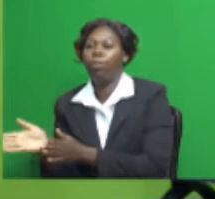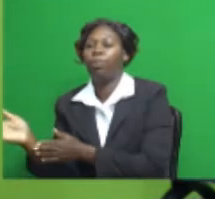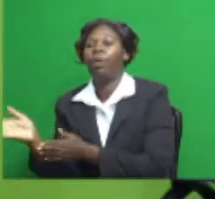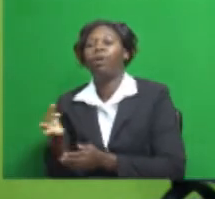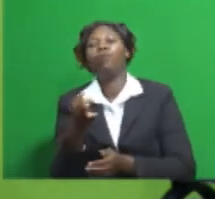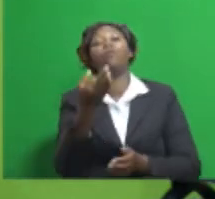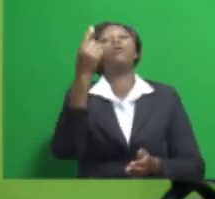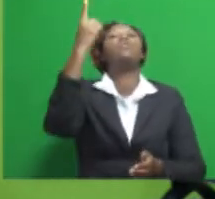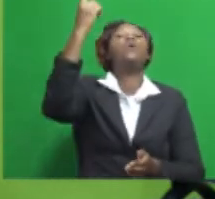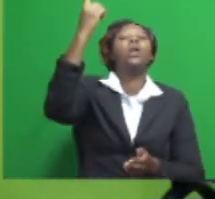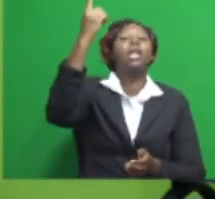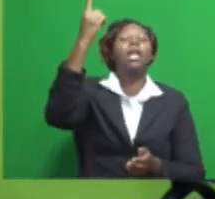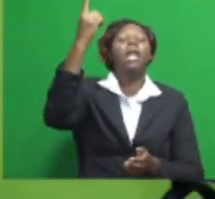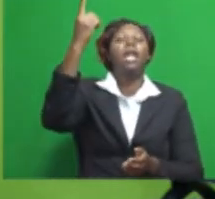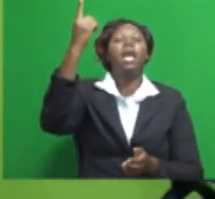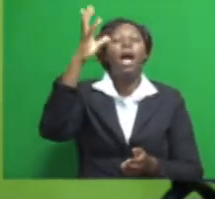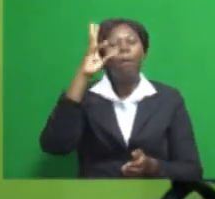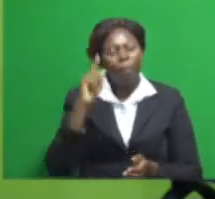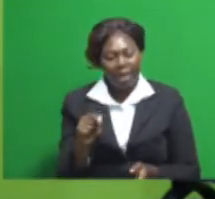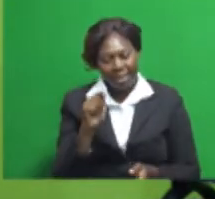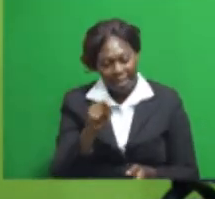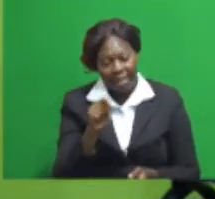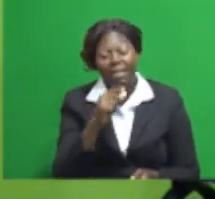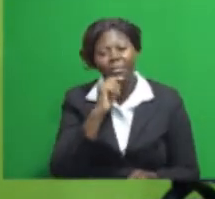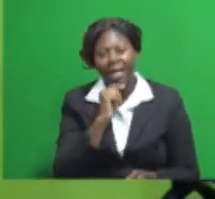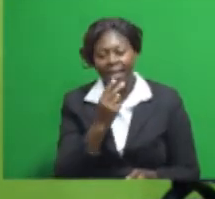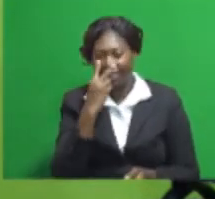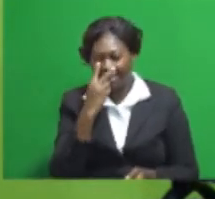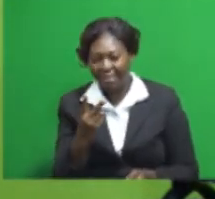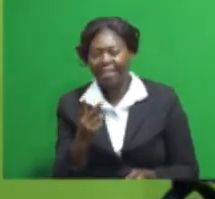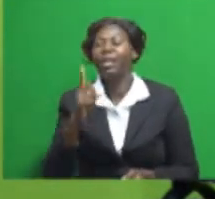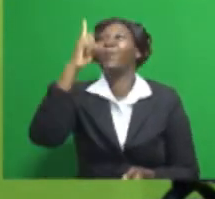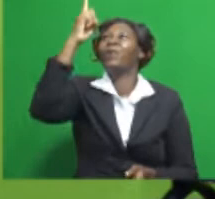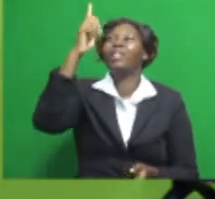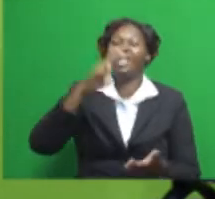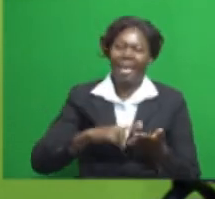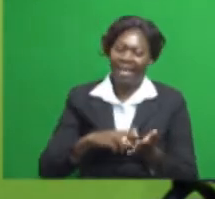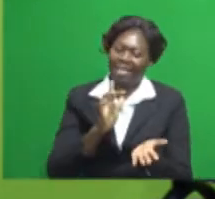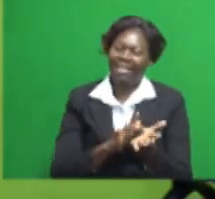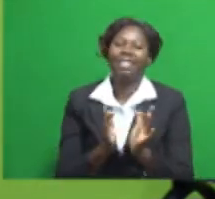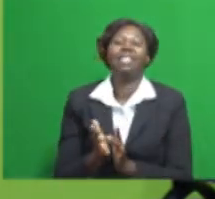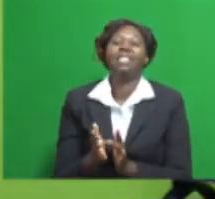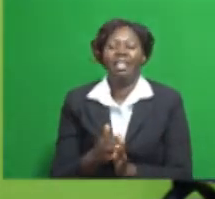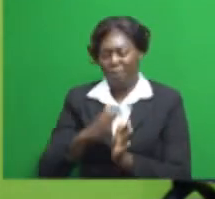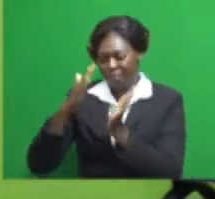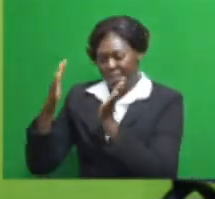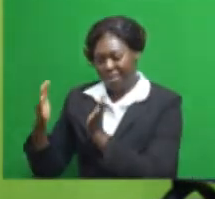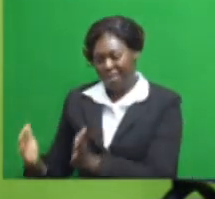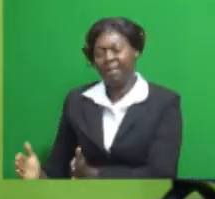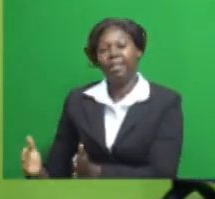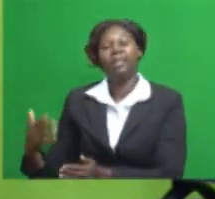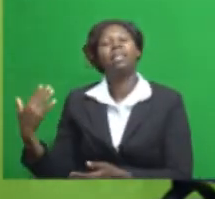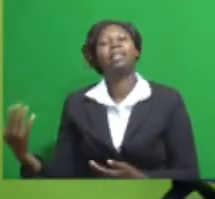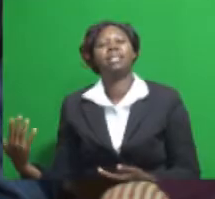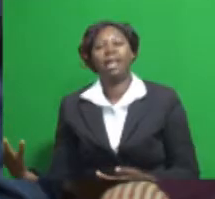Stefan akatoona baba. Na Jesu ari kurudyi kwa baba. Yaitova assurance kuti tiri kuona but